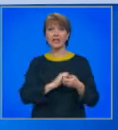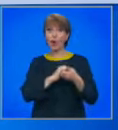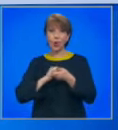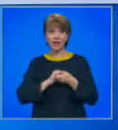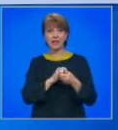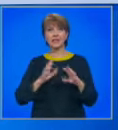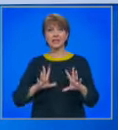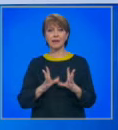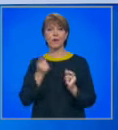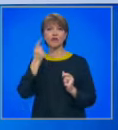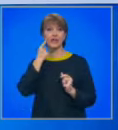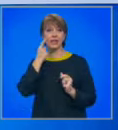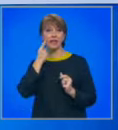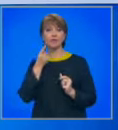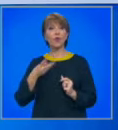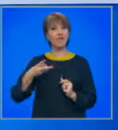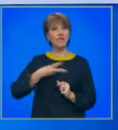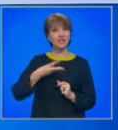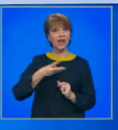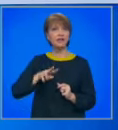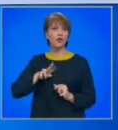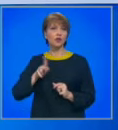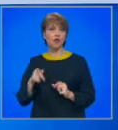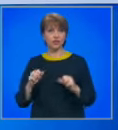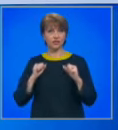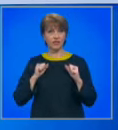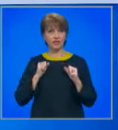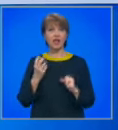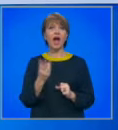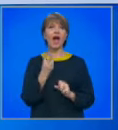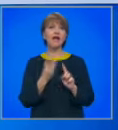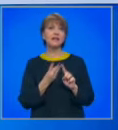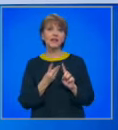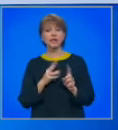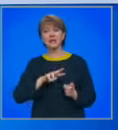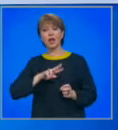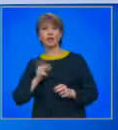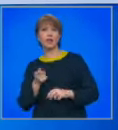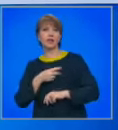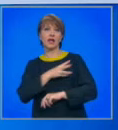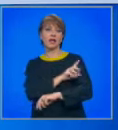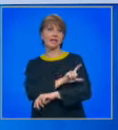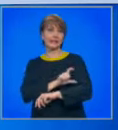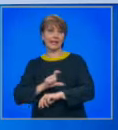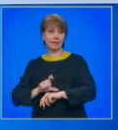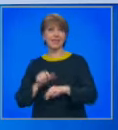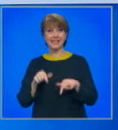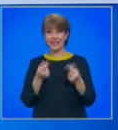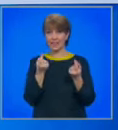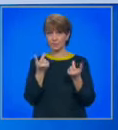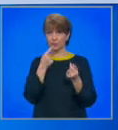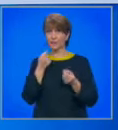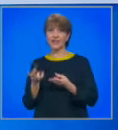започнат тестването още в сряда. Други в четвъртък, а трети отложиха за другата седмица. Сега с подробностите за доставането